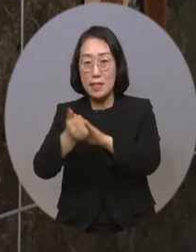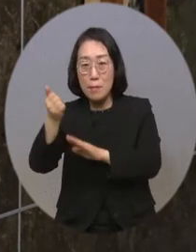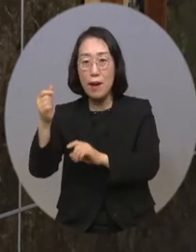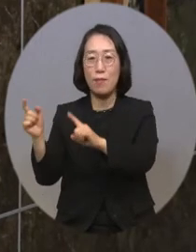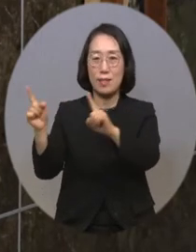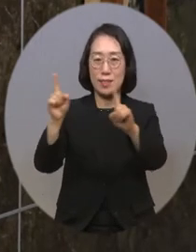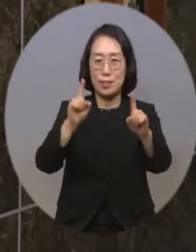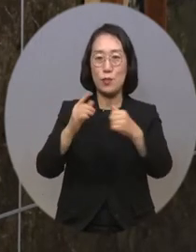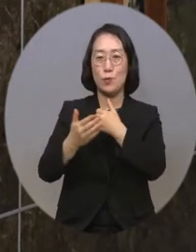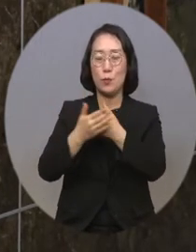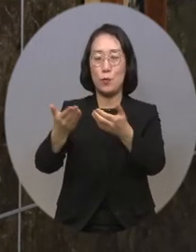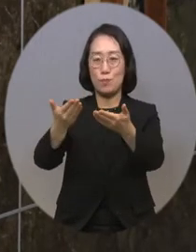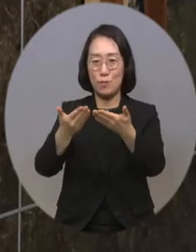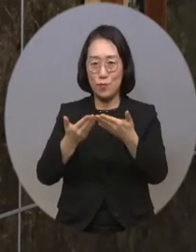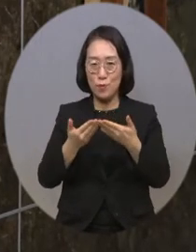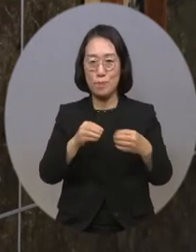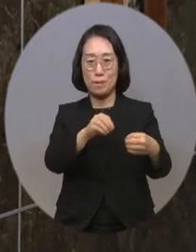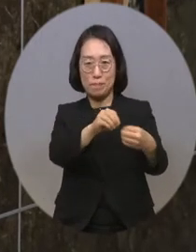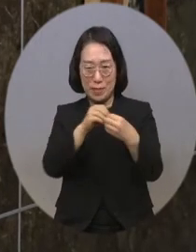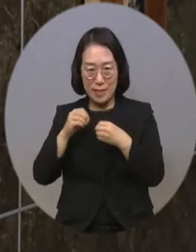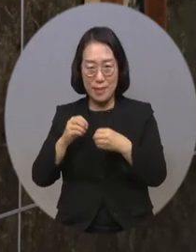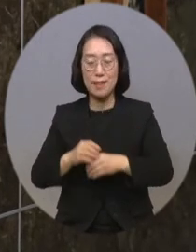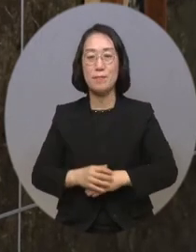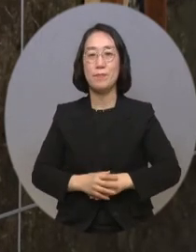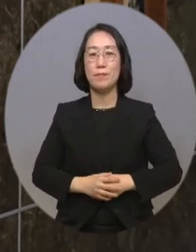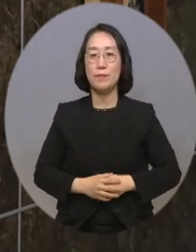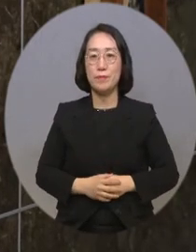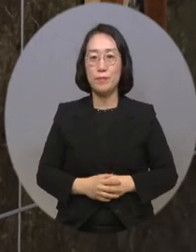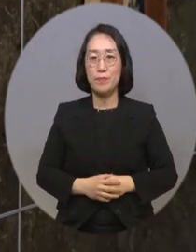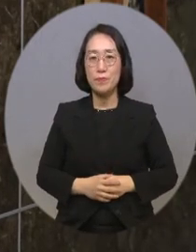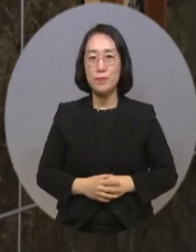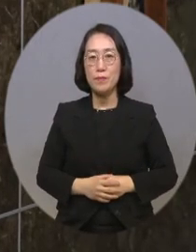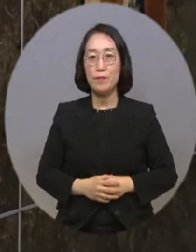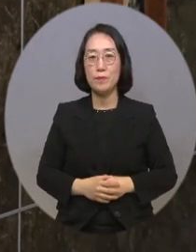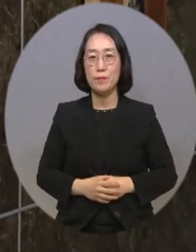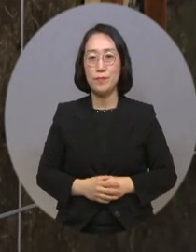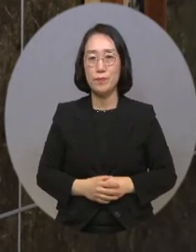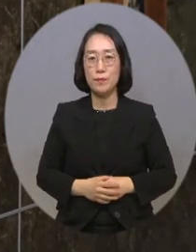치유의 메시지를 전해주고 있습니다. 복지TV 뉴스 이소영입니다.